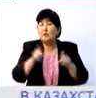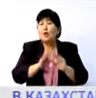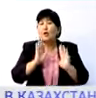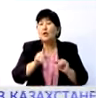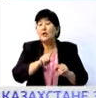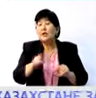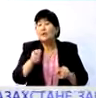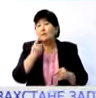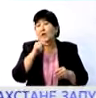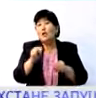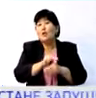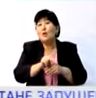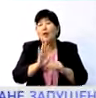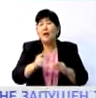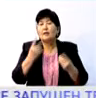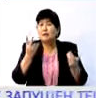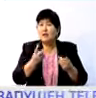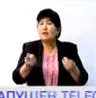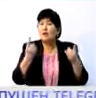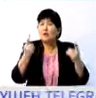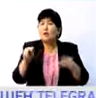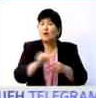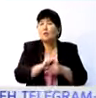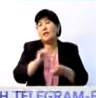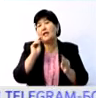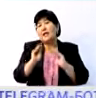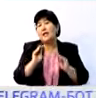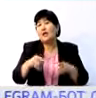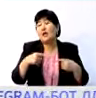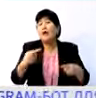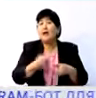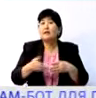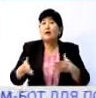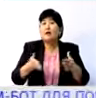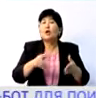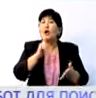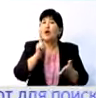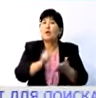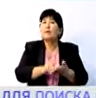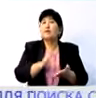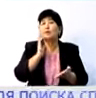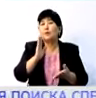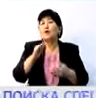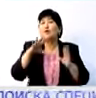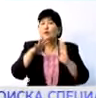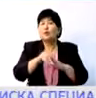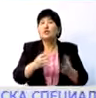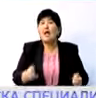на текущий ремонт, а необходимы капитальный ремонт и реконструкция. Поэтому эта дорога в обязательном порядке будет